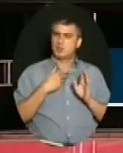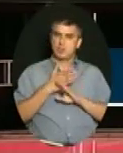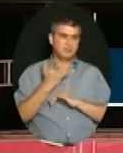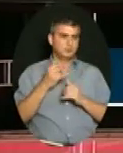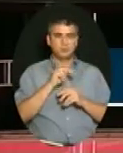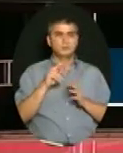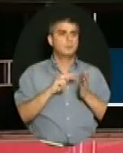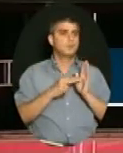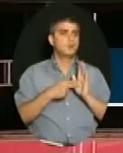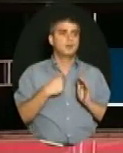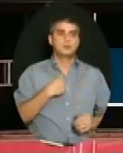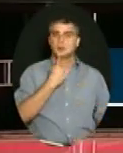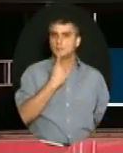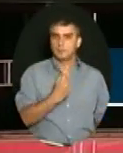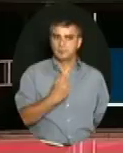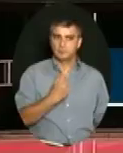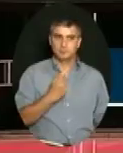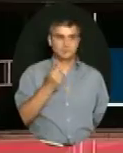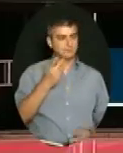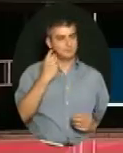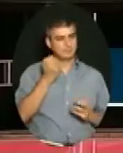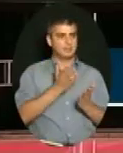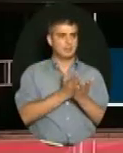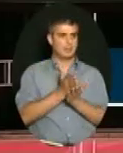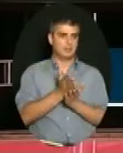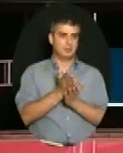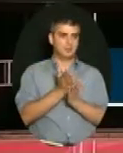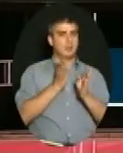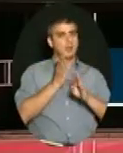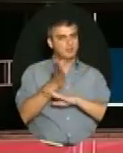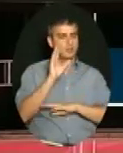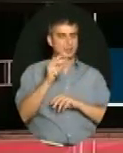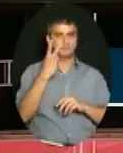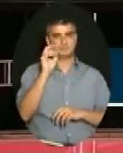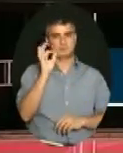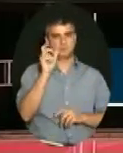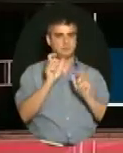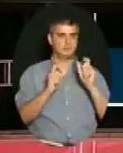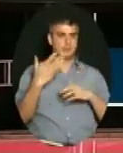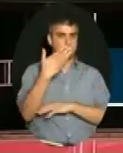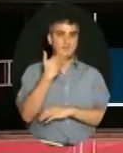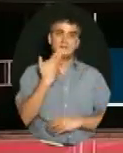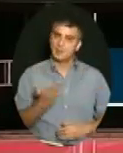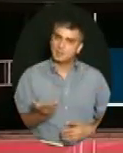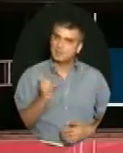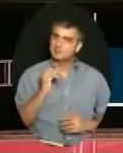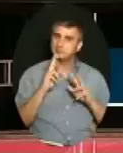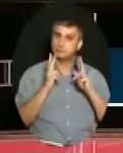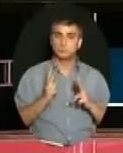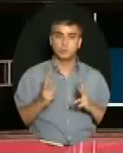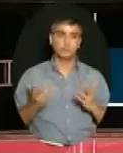עכשיו לעניין הפוליטי, אני אומרת, מידה של הגינות, לפנות גם ל-20% מבניהם ולהגיד להם, באיזושהי